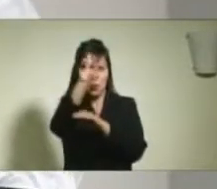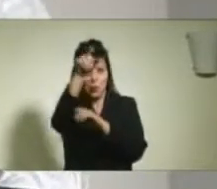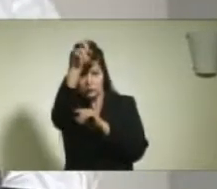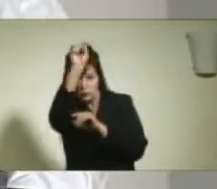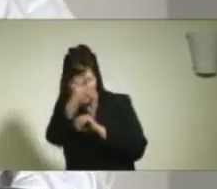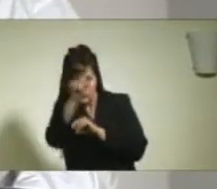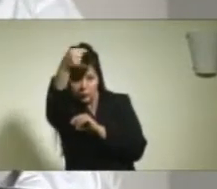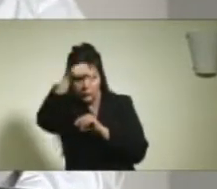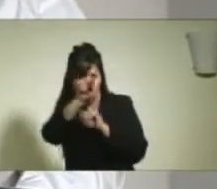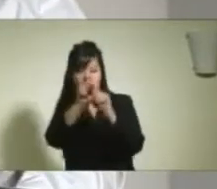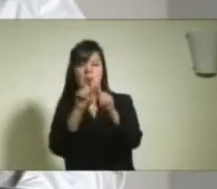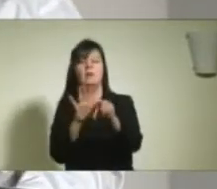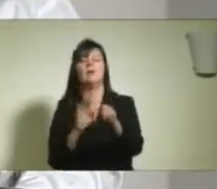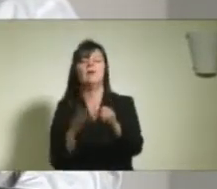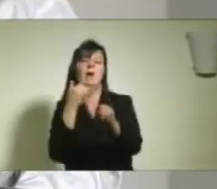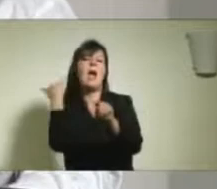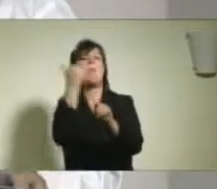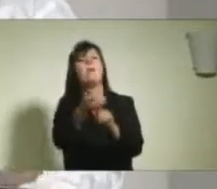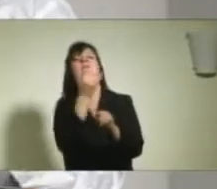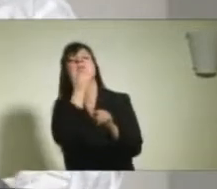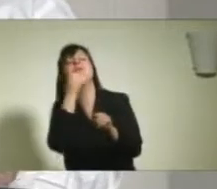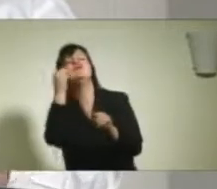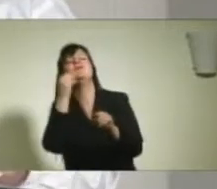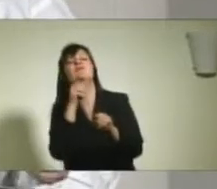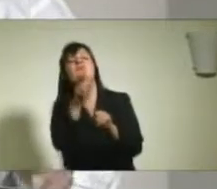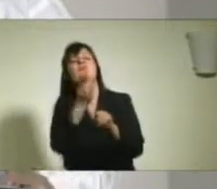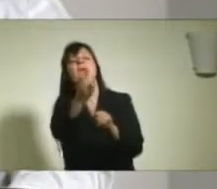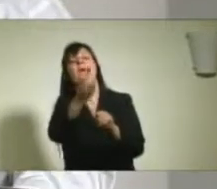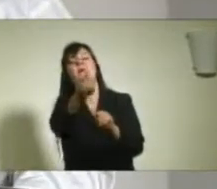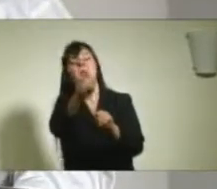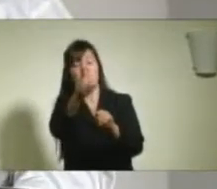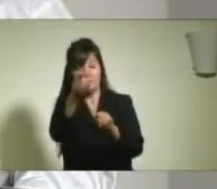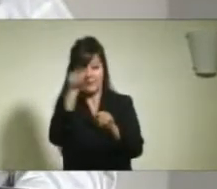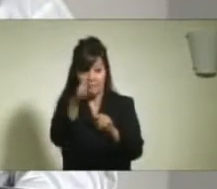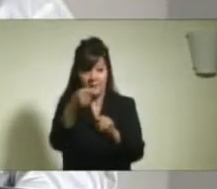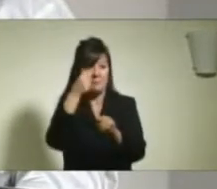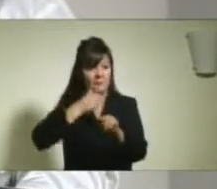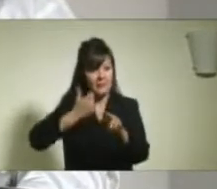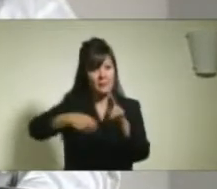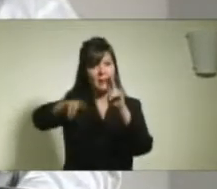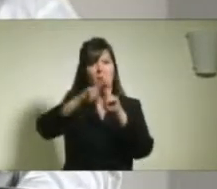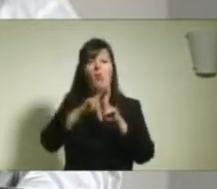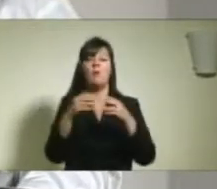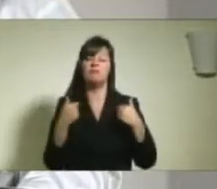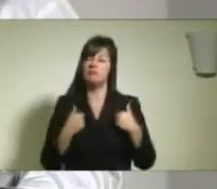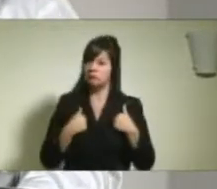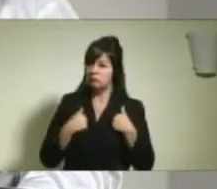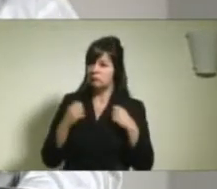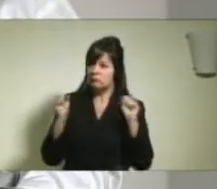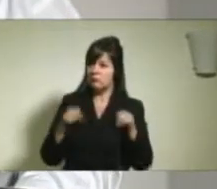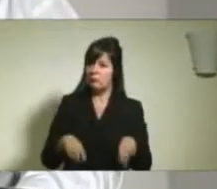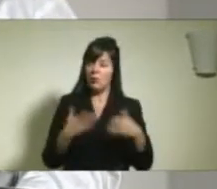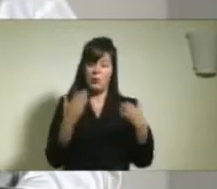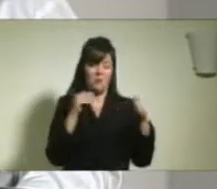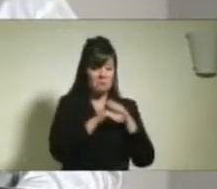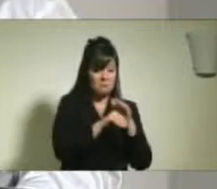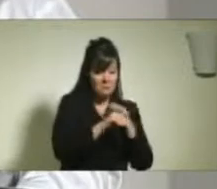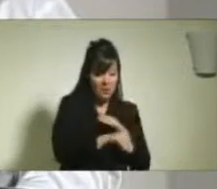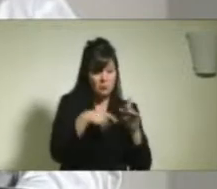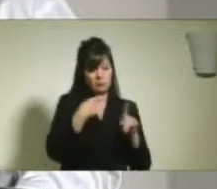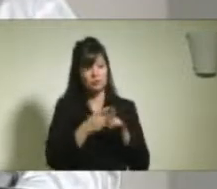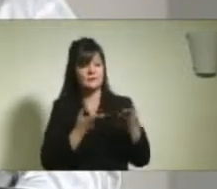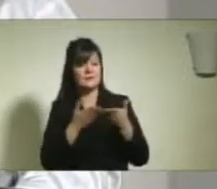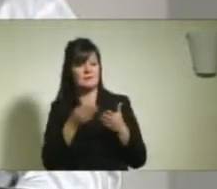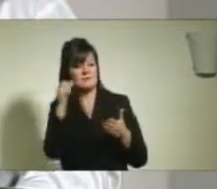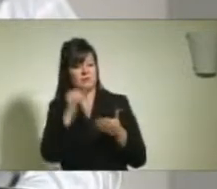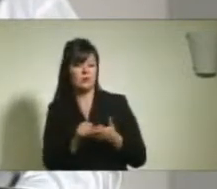du Yukon et j'ai dit mais qu'est-ce qui se passe chez vous? Et elle m'a dit vous savez, moi je peux m'occuper des opérations bancaires et des services postaux en